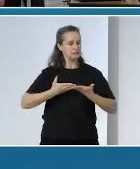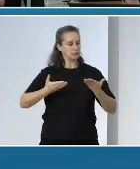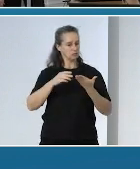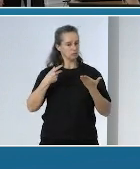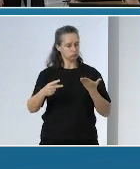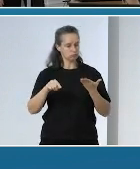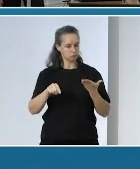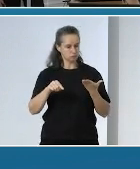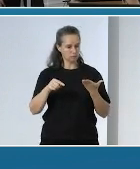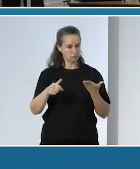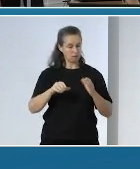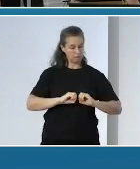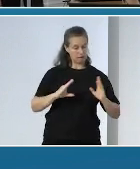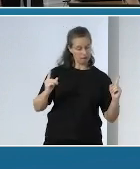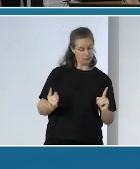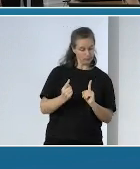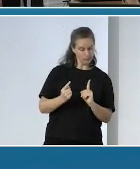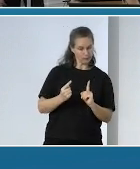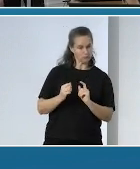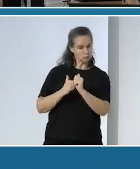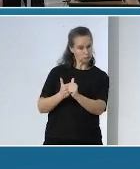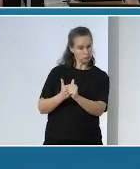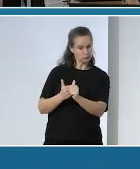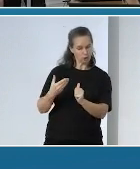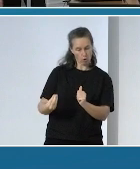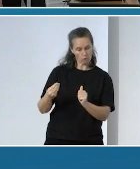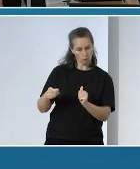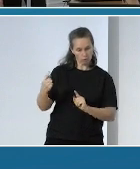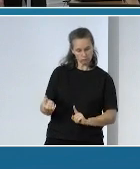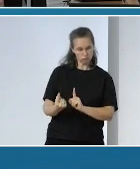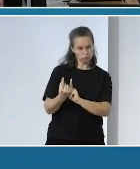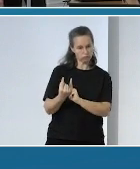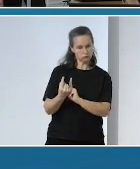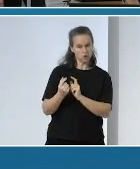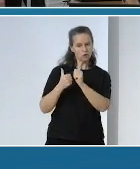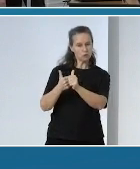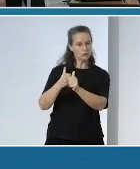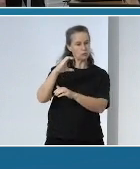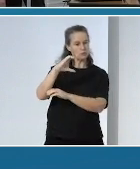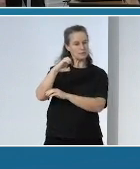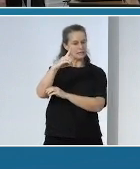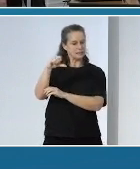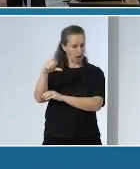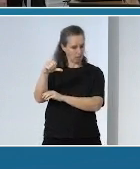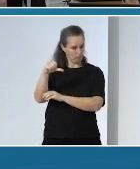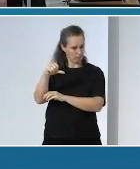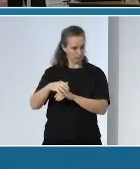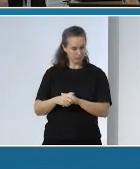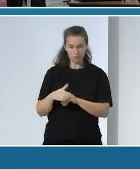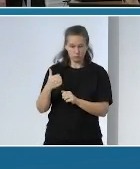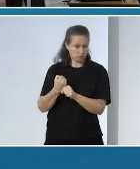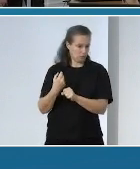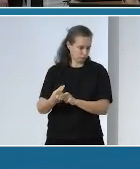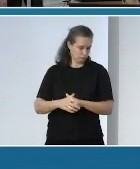situation qu'elle a rencontrée et suivie, une enfant qu'elle a rencontrée et suivie au CEDA, où elle